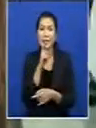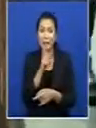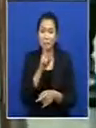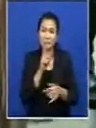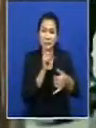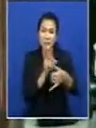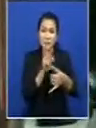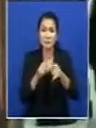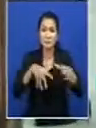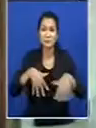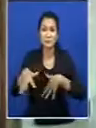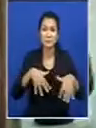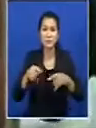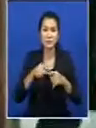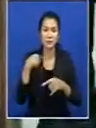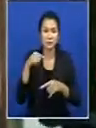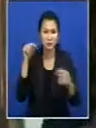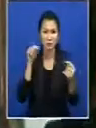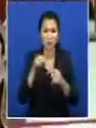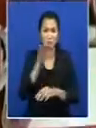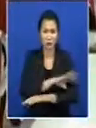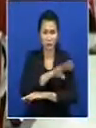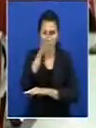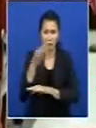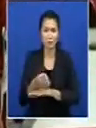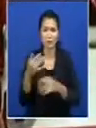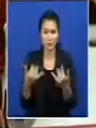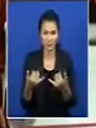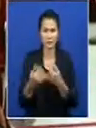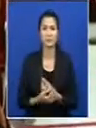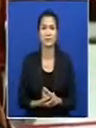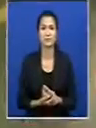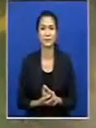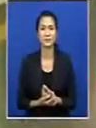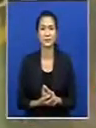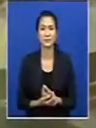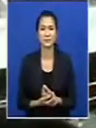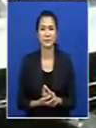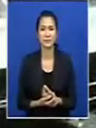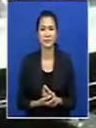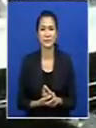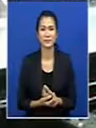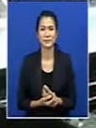ประชาชนที่เข้ามาใช้บริการการเดินทางในสถานีรถไฟหัวลำโพงกันค่ะ